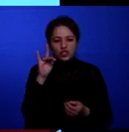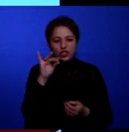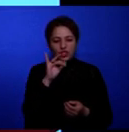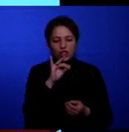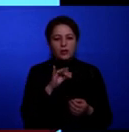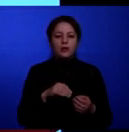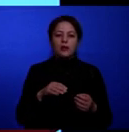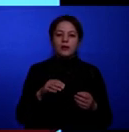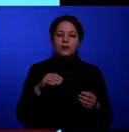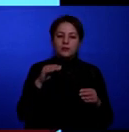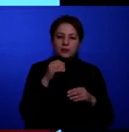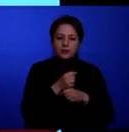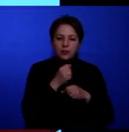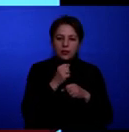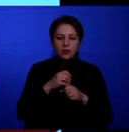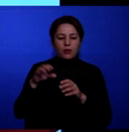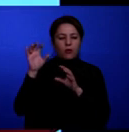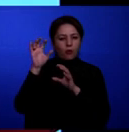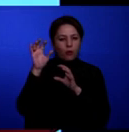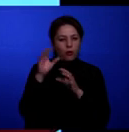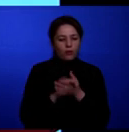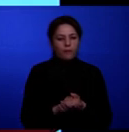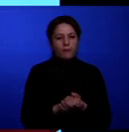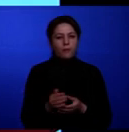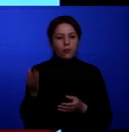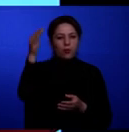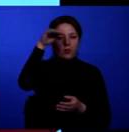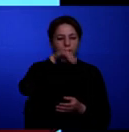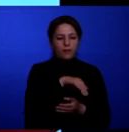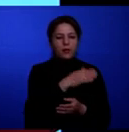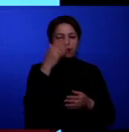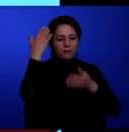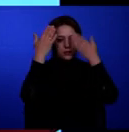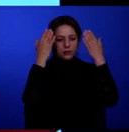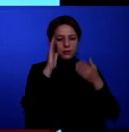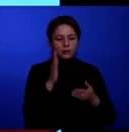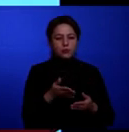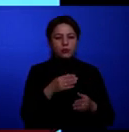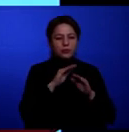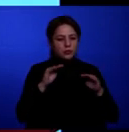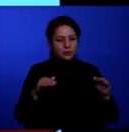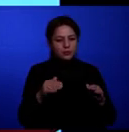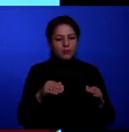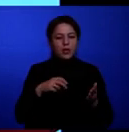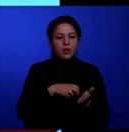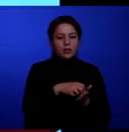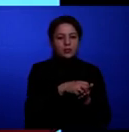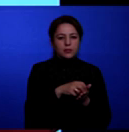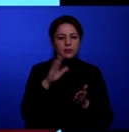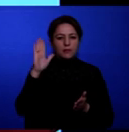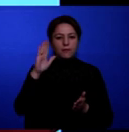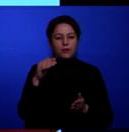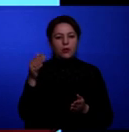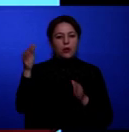водой весело будет детворе кататься с горки я думаю текст